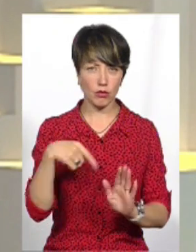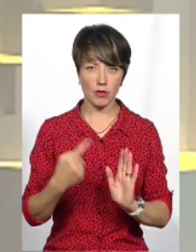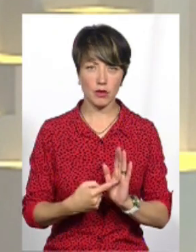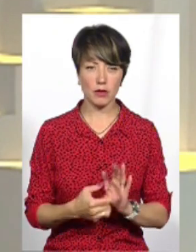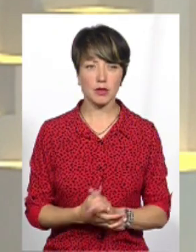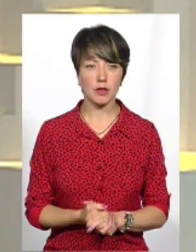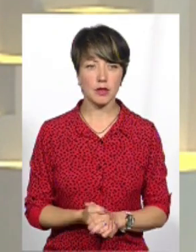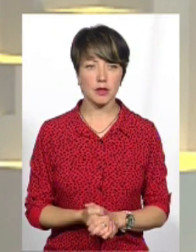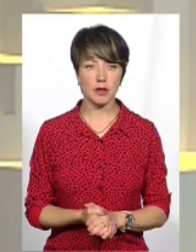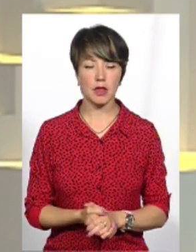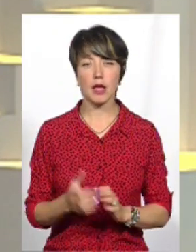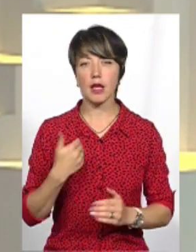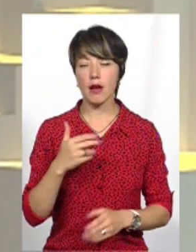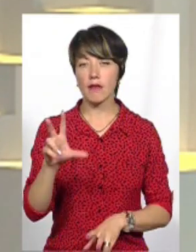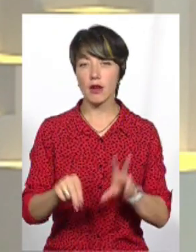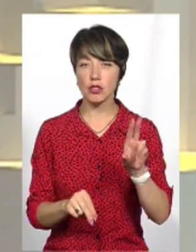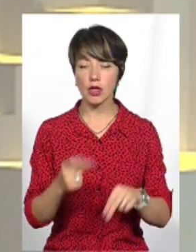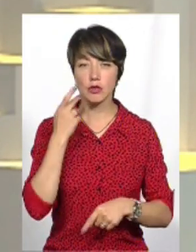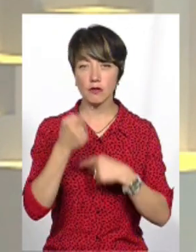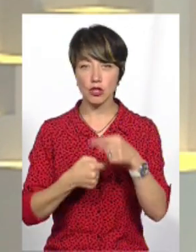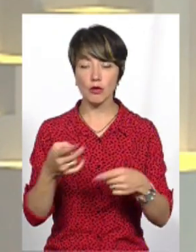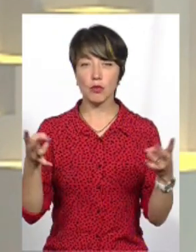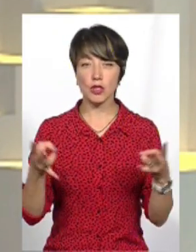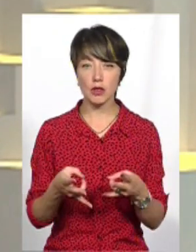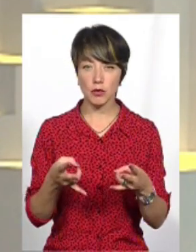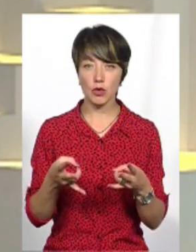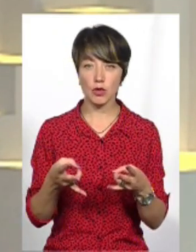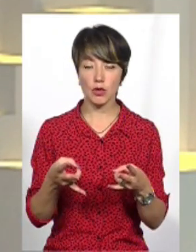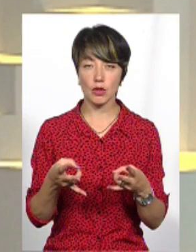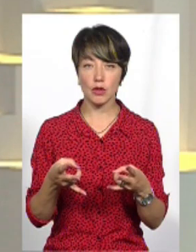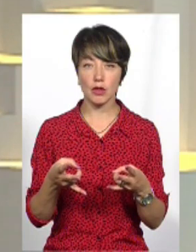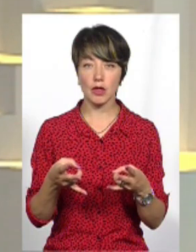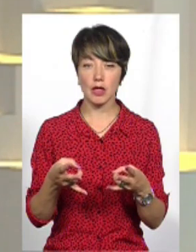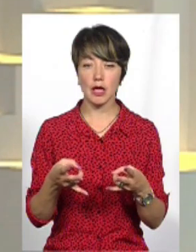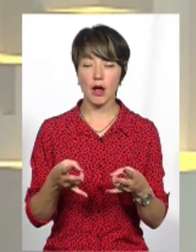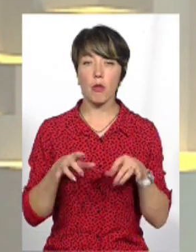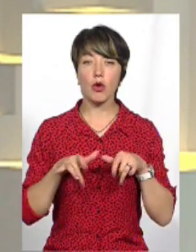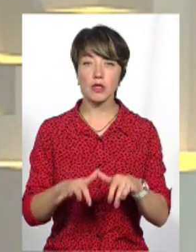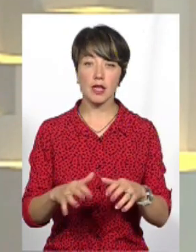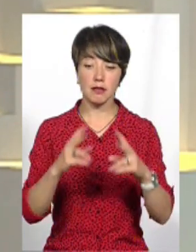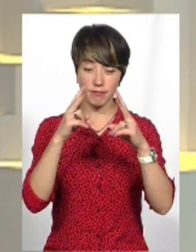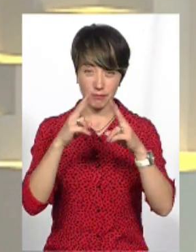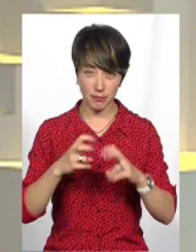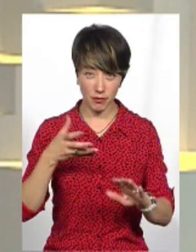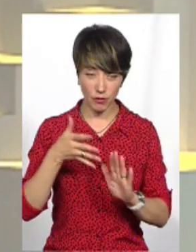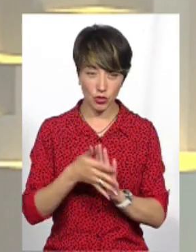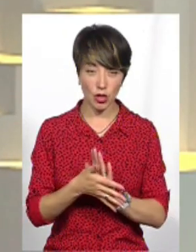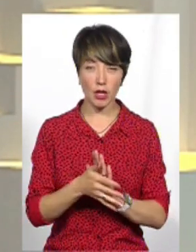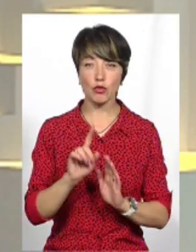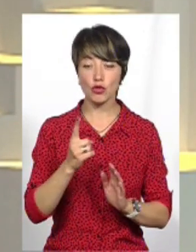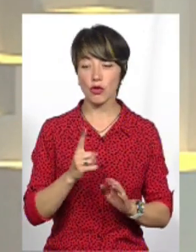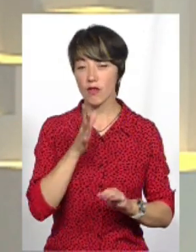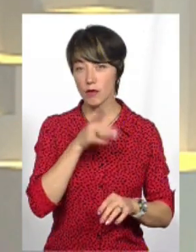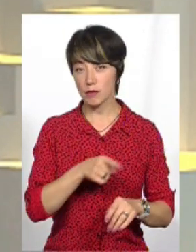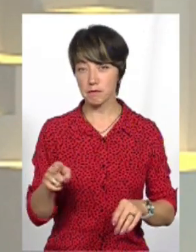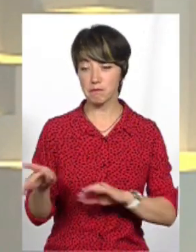підкоригувати? Я вважаю, що завжди потрібно процеси вивчати, так як з плином